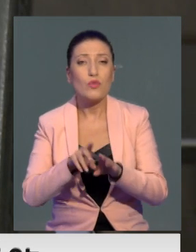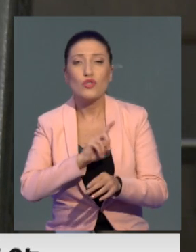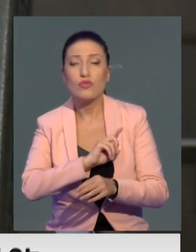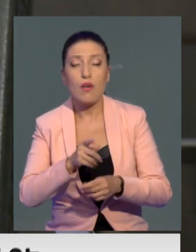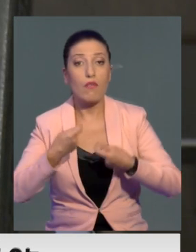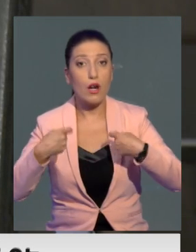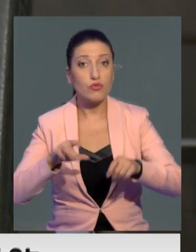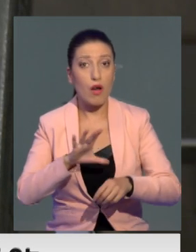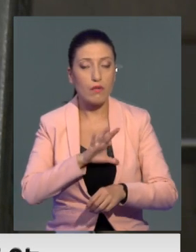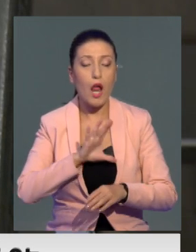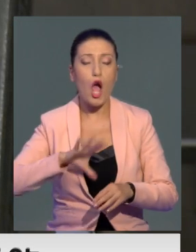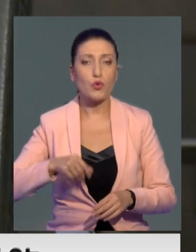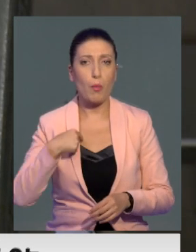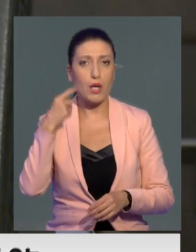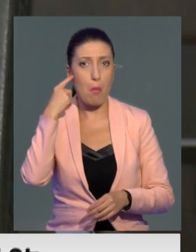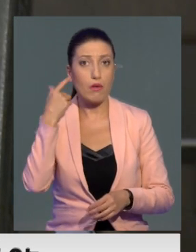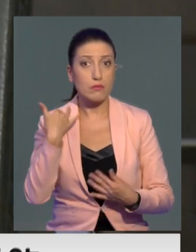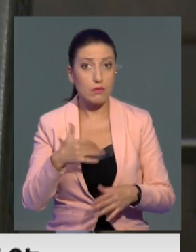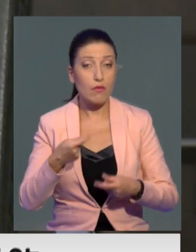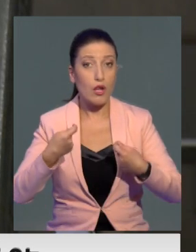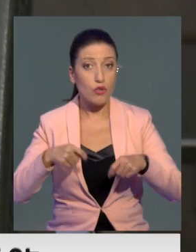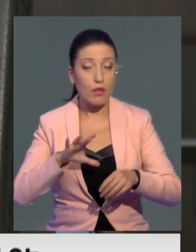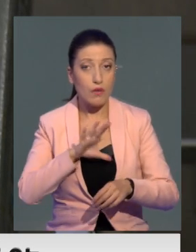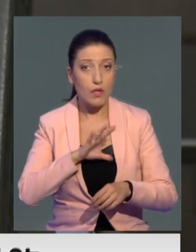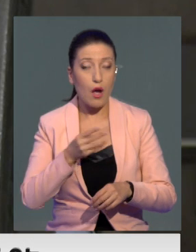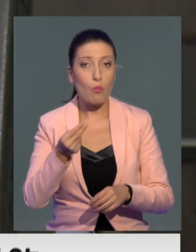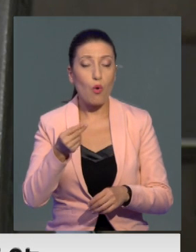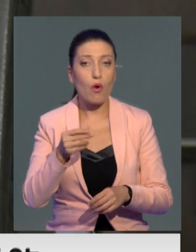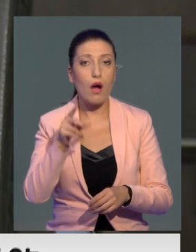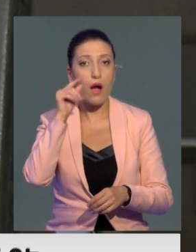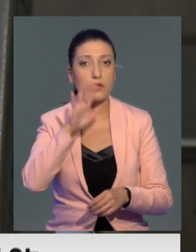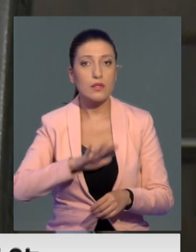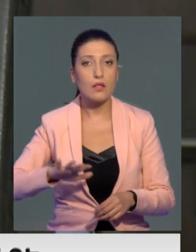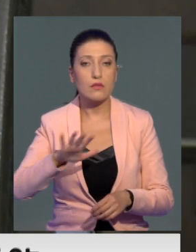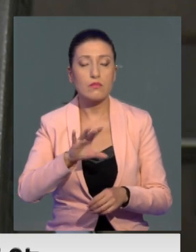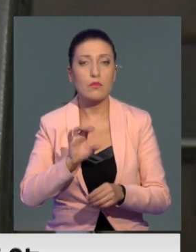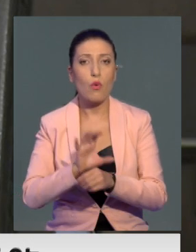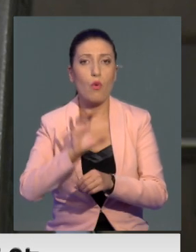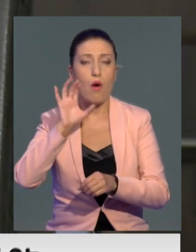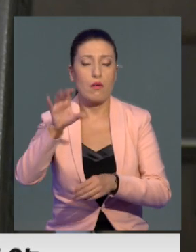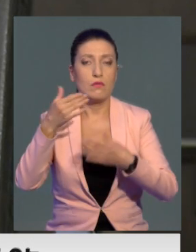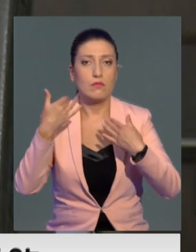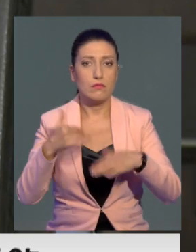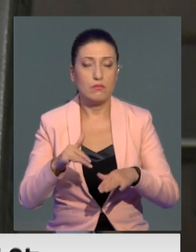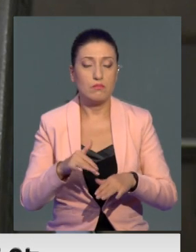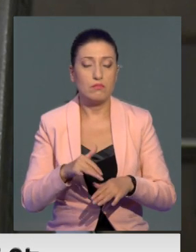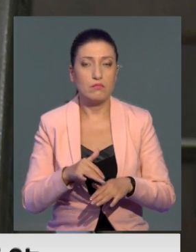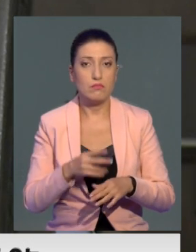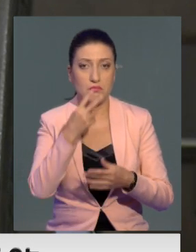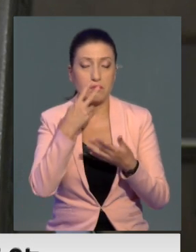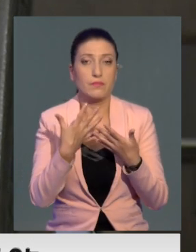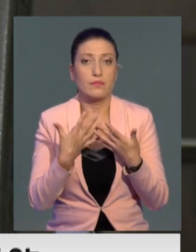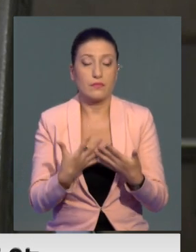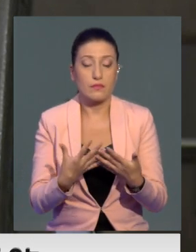գույքը իմացել ենք, որ վաճառվելու է եւ գումարը Հայաստանի Հանրապետությունից հանվելու է դուրս։ Այսինքն ըստ էության մեր ոչ թե